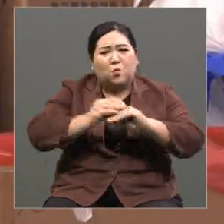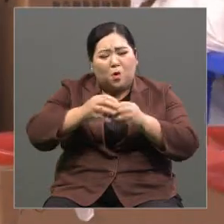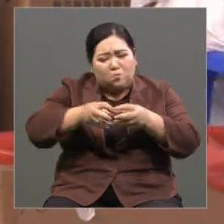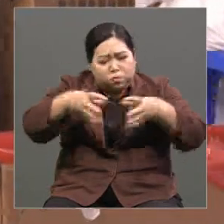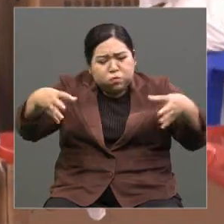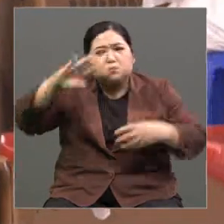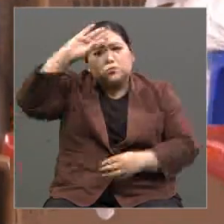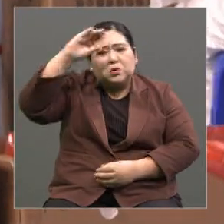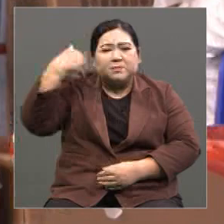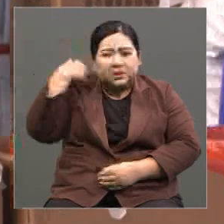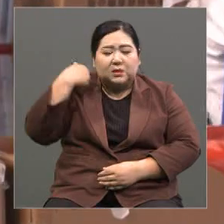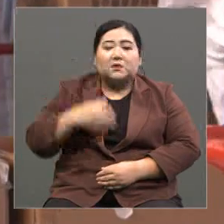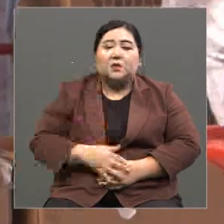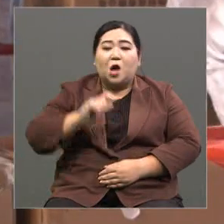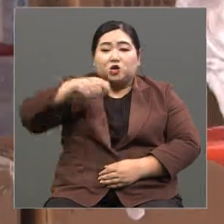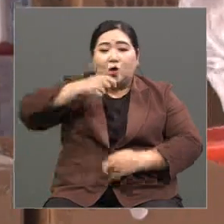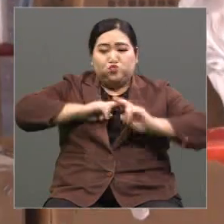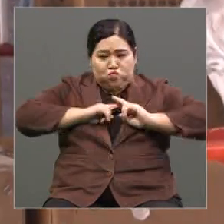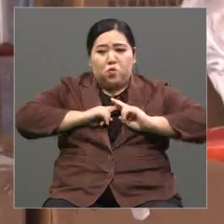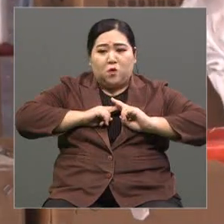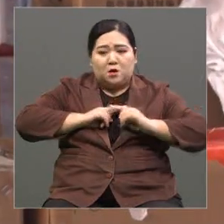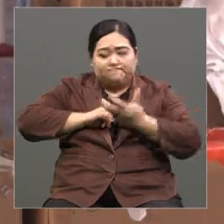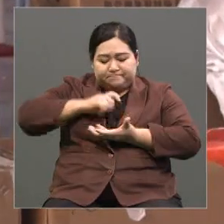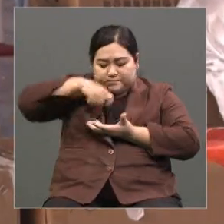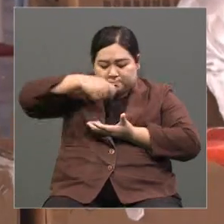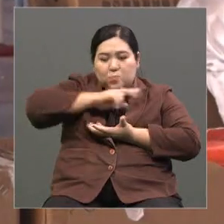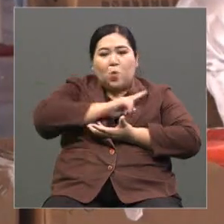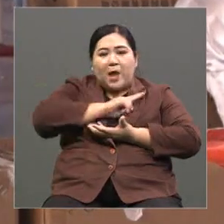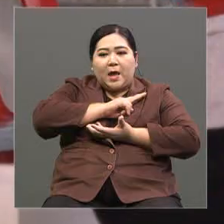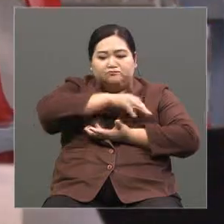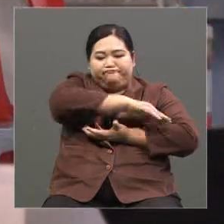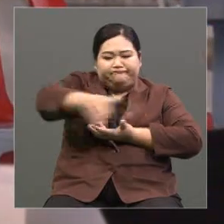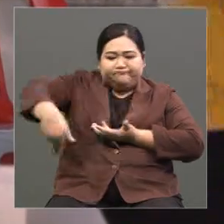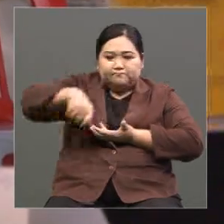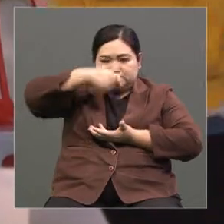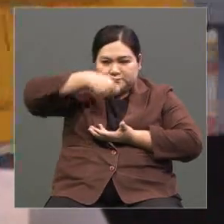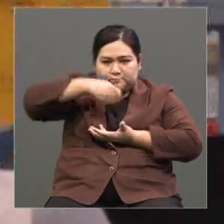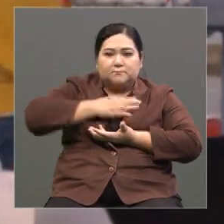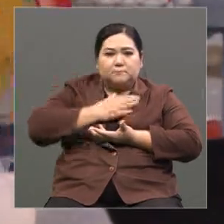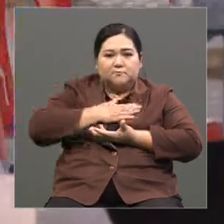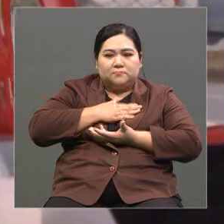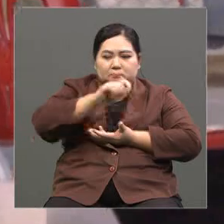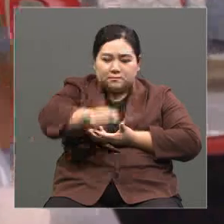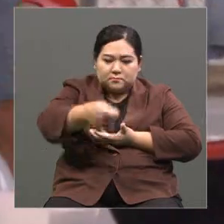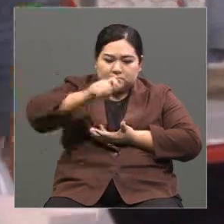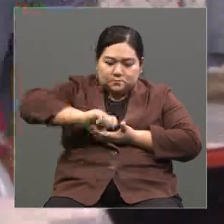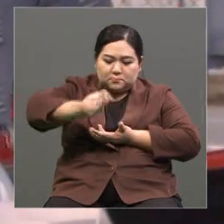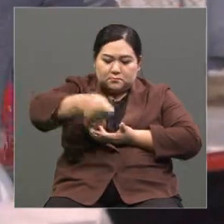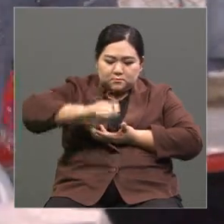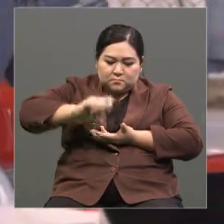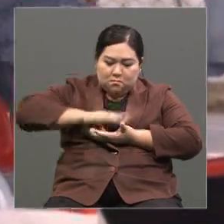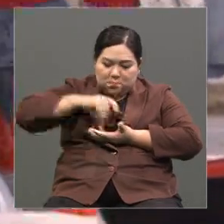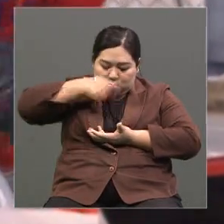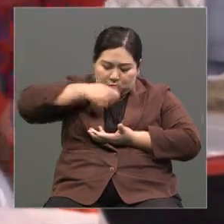นะคะแต่ว่าช้อนเราหมายความว่าเอาช้อนเราไปเป็นช้อนกลางแต่ช้อนที่เราจะใช้กินอีกอันนึงนะคือช้อนที่จะไปตักนี่เป็นช้อนเราเอง